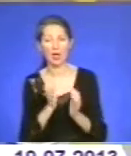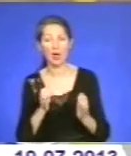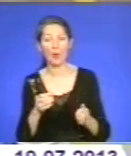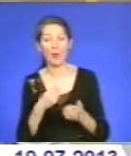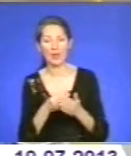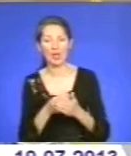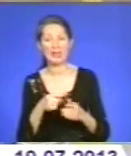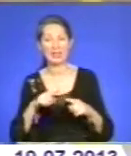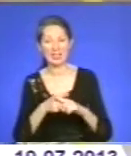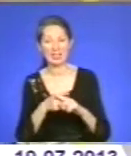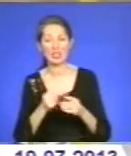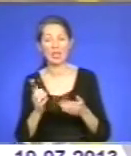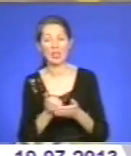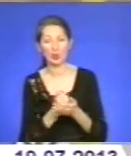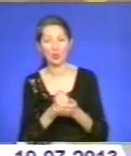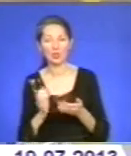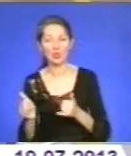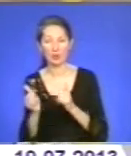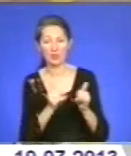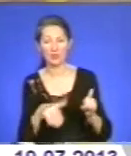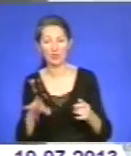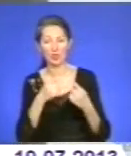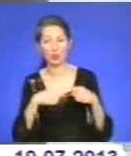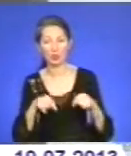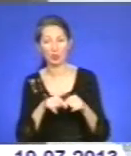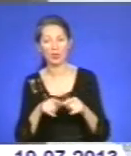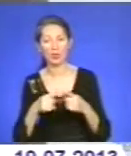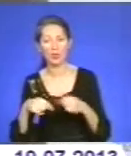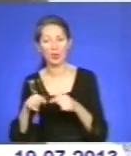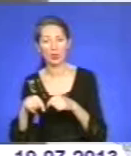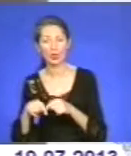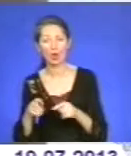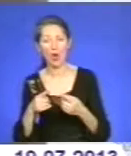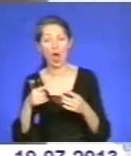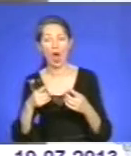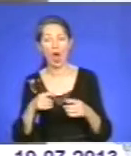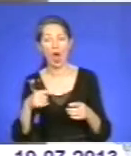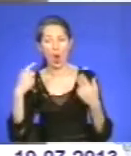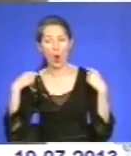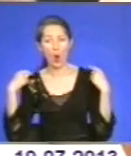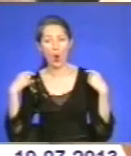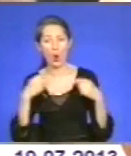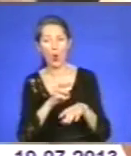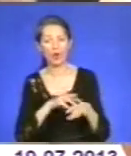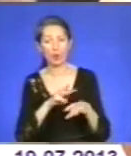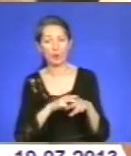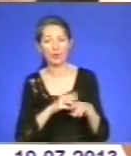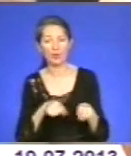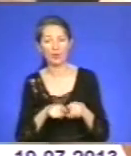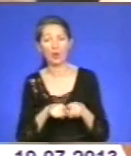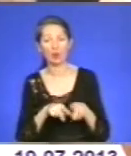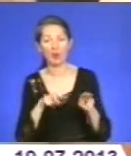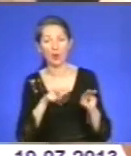забезпечення діяльності усіх структурних підрозділів органів внутрішніх справ. Також серед її завдань – нагляд і контроль за сферою охорони праці та